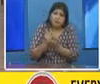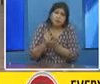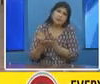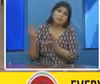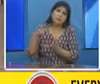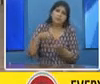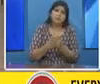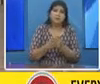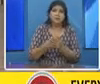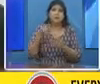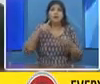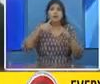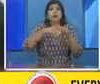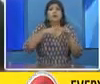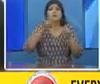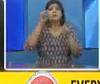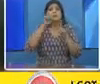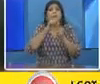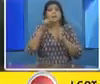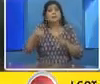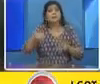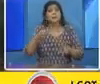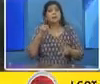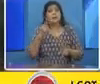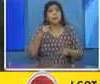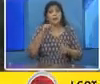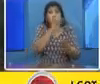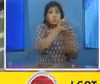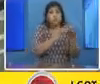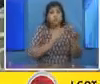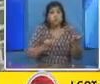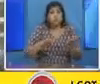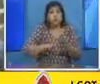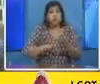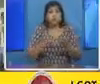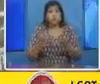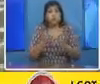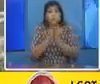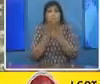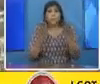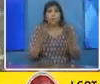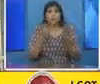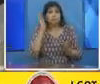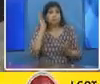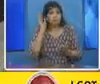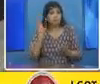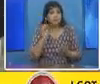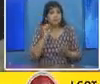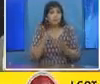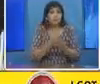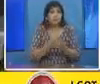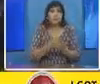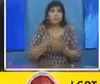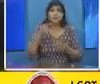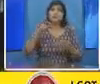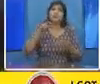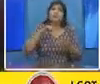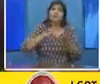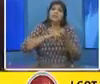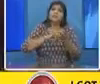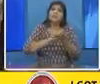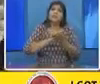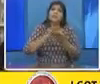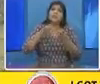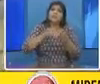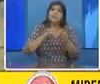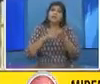है। अरुणाचल प्रदेश की एक ऐसी ही प्रेरक कहानी मुझे मीडिया में पढ़ने को मिली। यहाँ सियांग जिले के